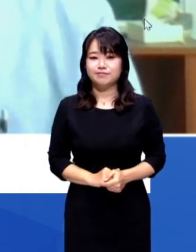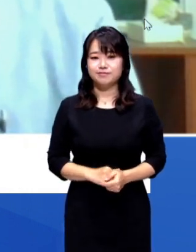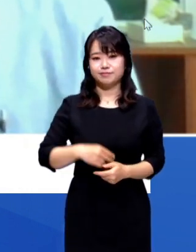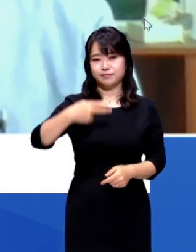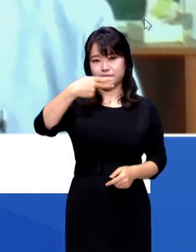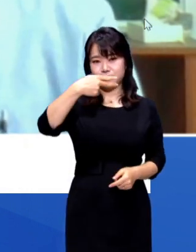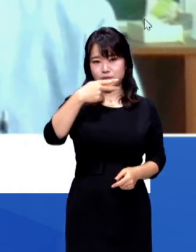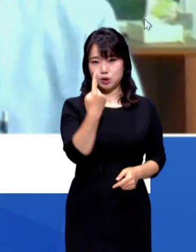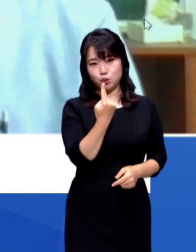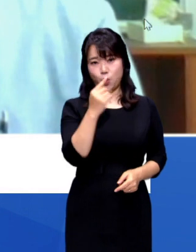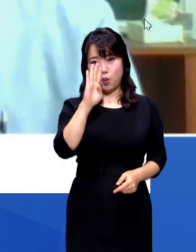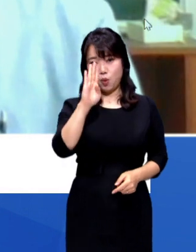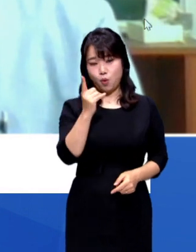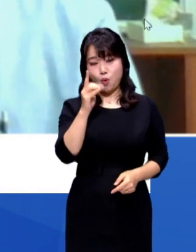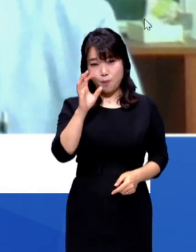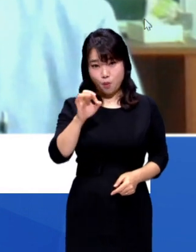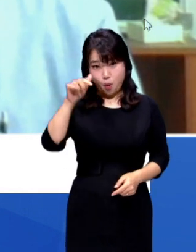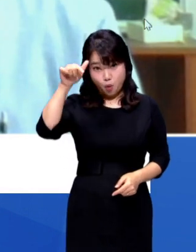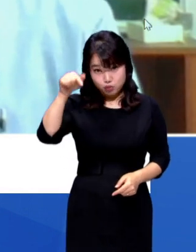도봉구 네. 재건축이